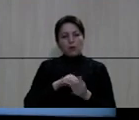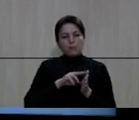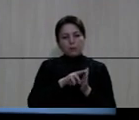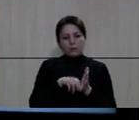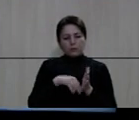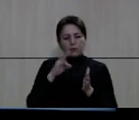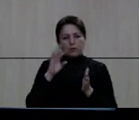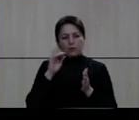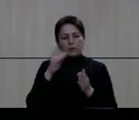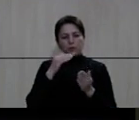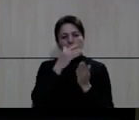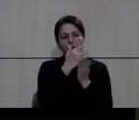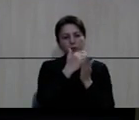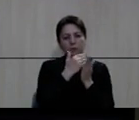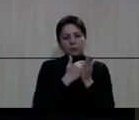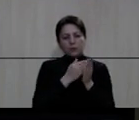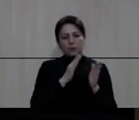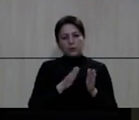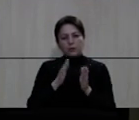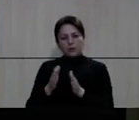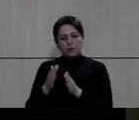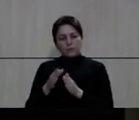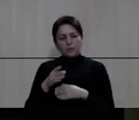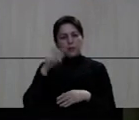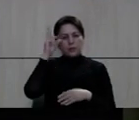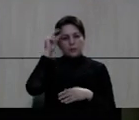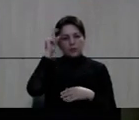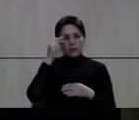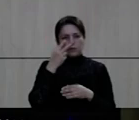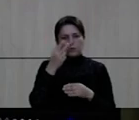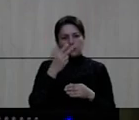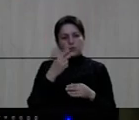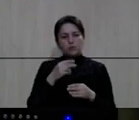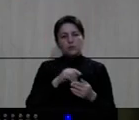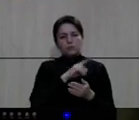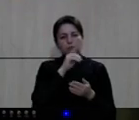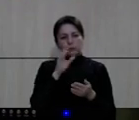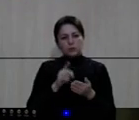Ma'lumotnomaning tartib raqami va berilgan sanasi ko'rsatilgan bo'lishi shart.